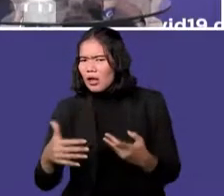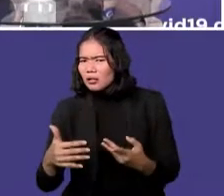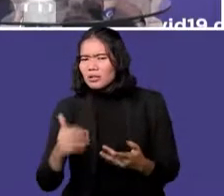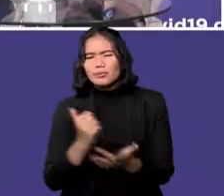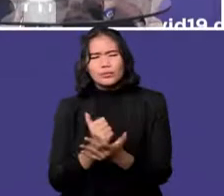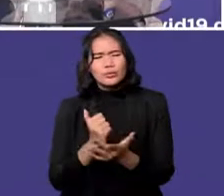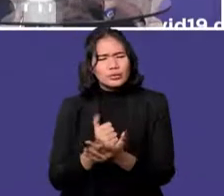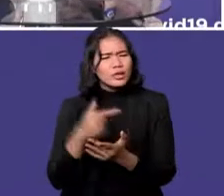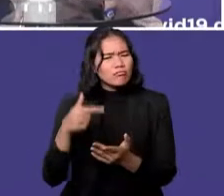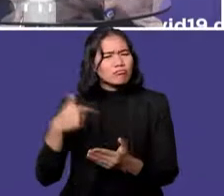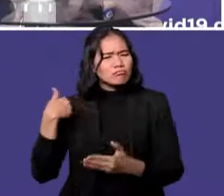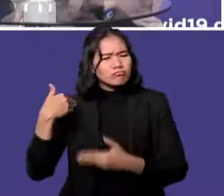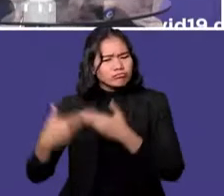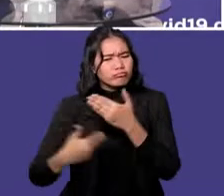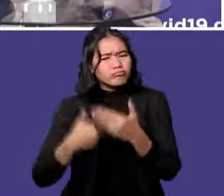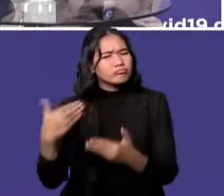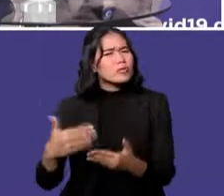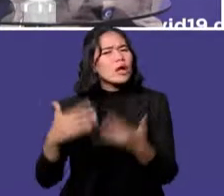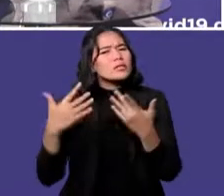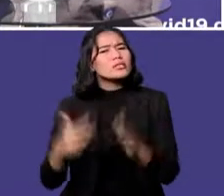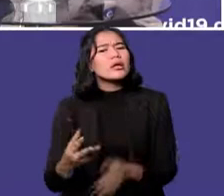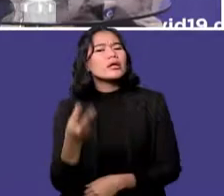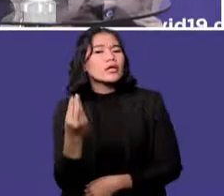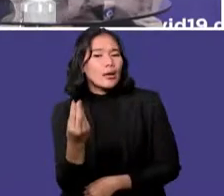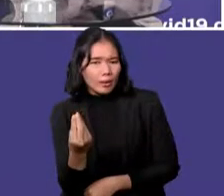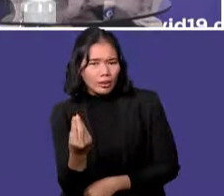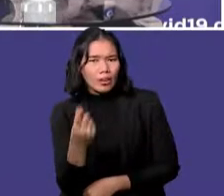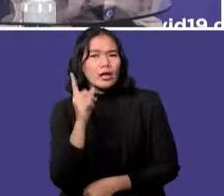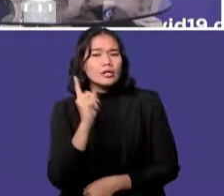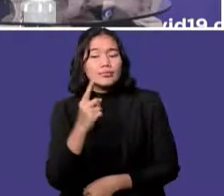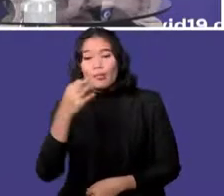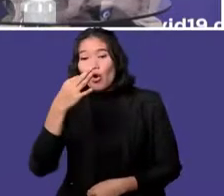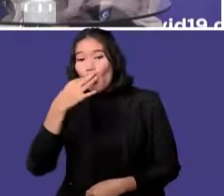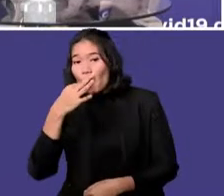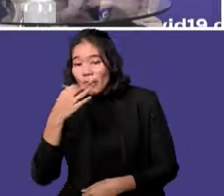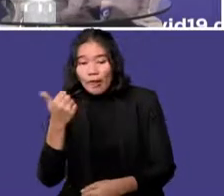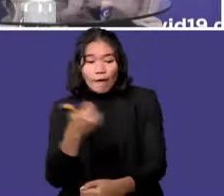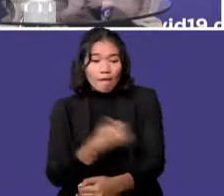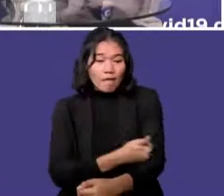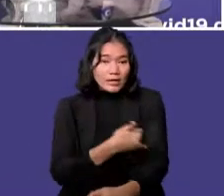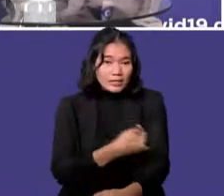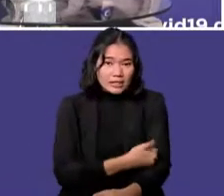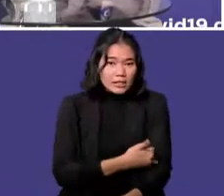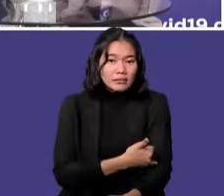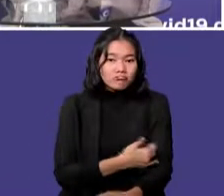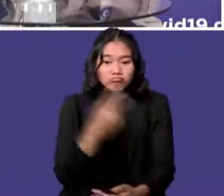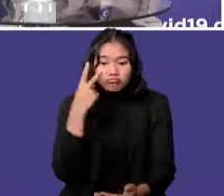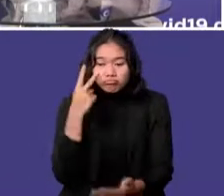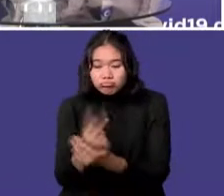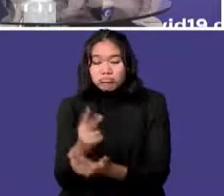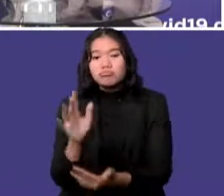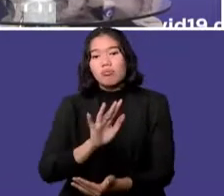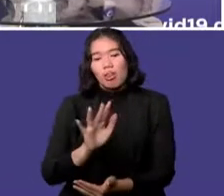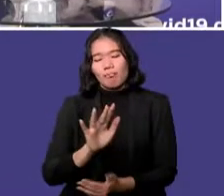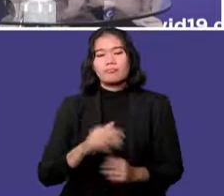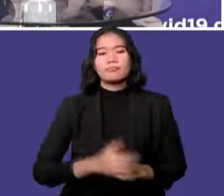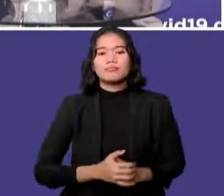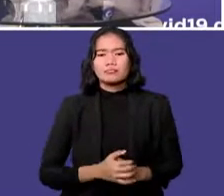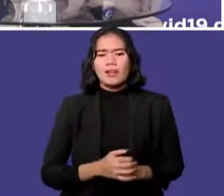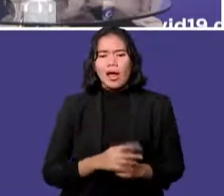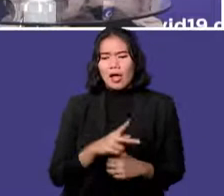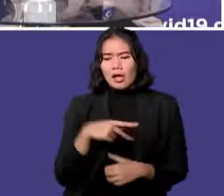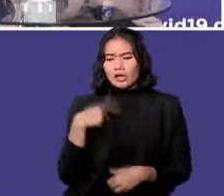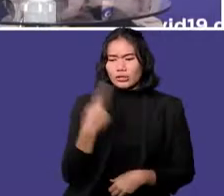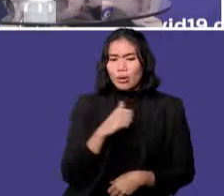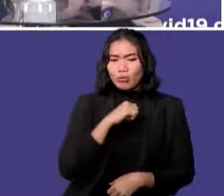sih sebetulnya COVID ini berakhir. Selama vaksin dan obatnya belum ditemukan. Nah, sementara kita juga tidak mungkin